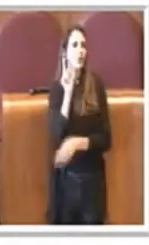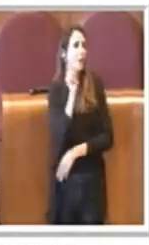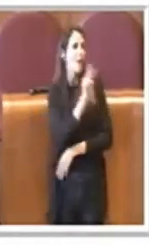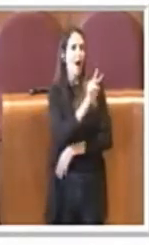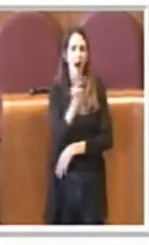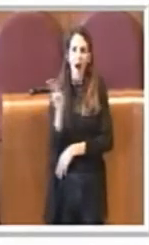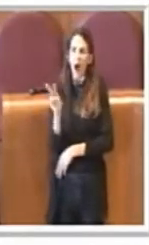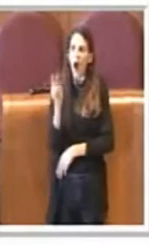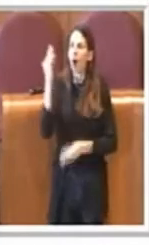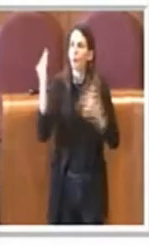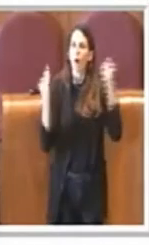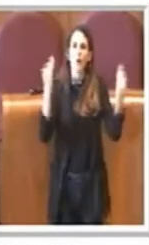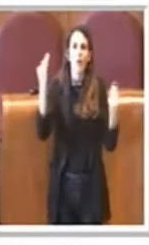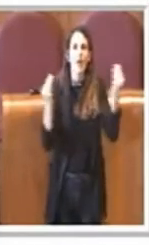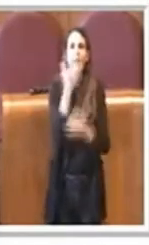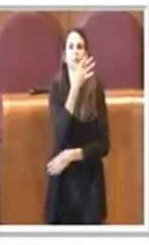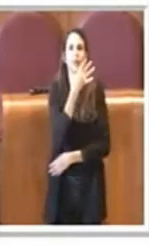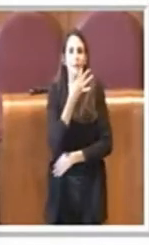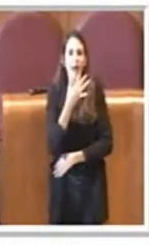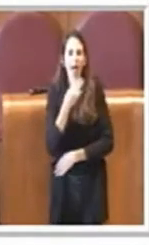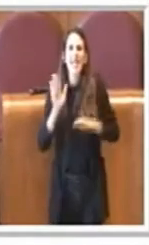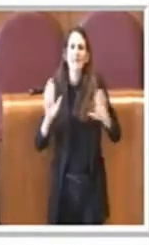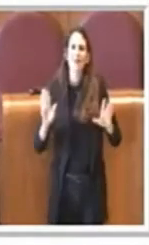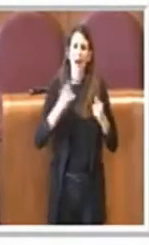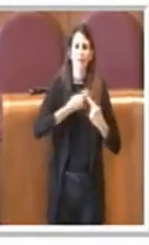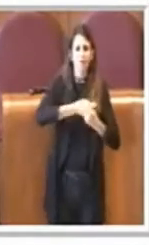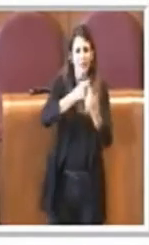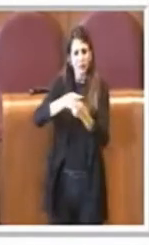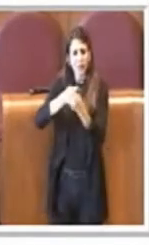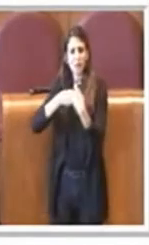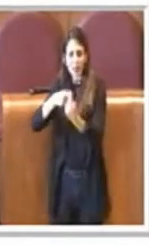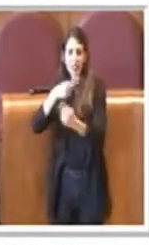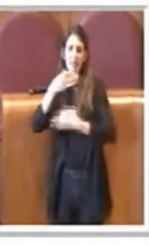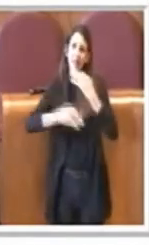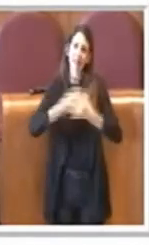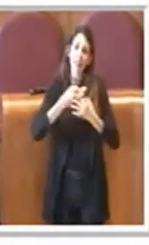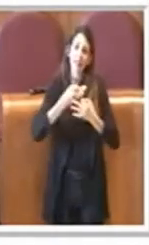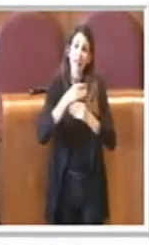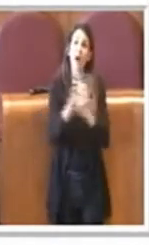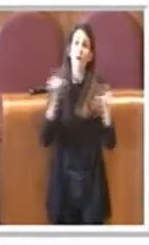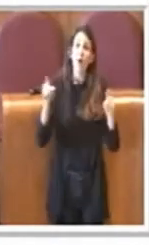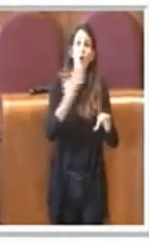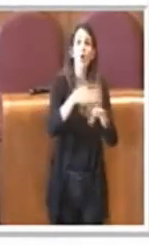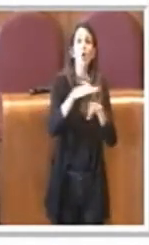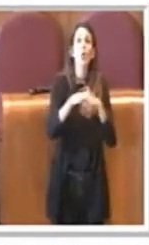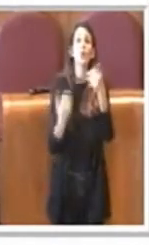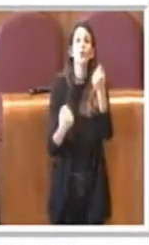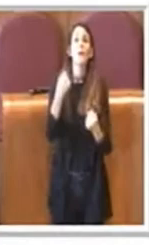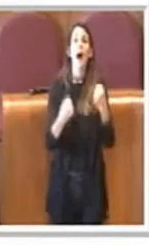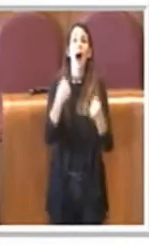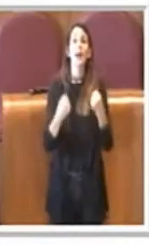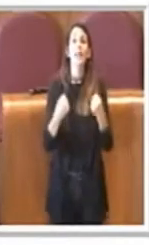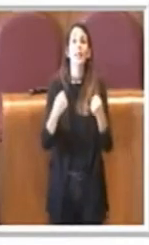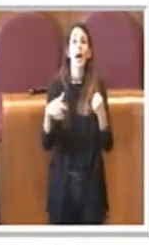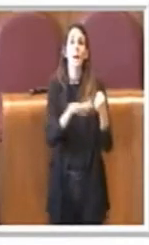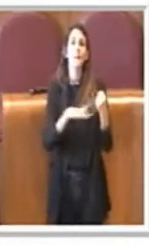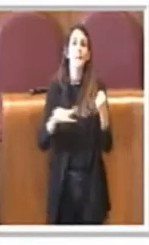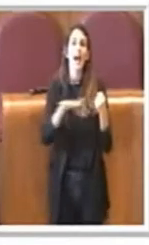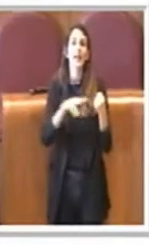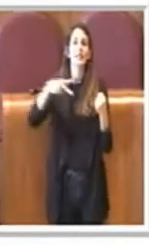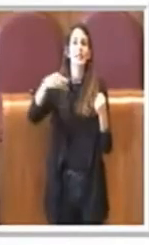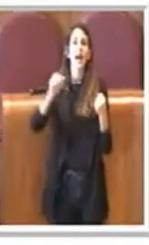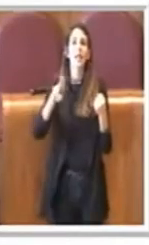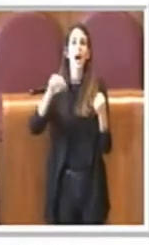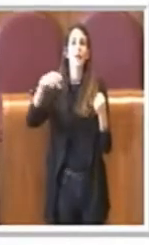Roma, ma non è che dicendo andiamo tutti in macchina a Piazza Navona risolviamo il problema, anzi, il problema si risolve in